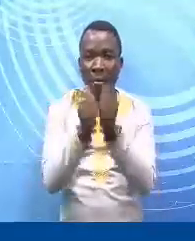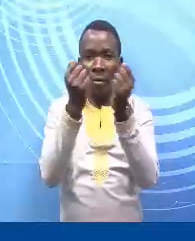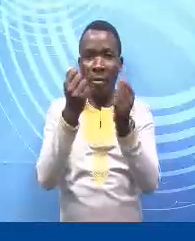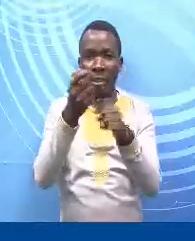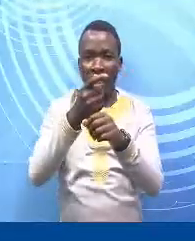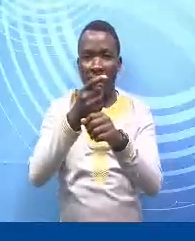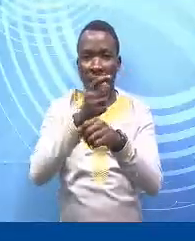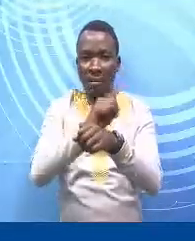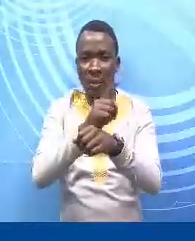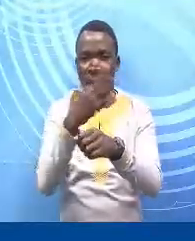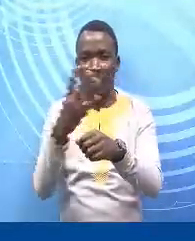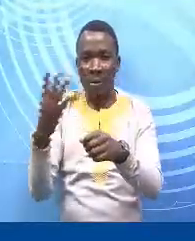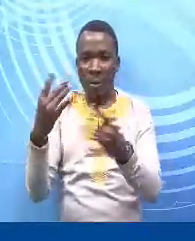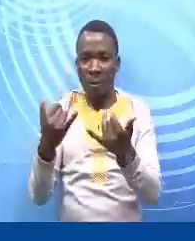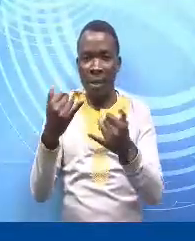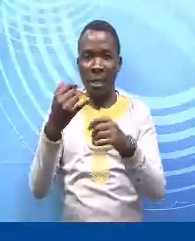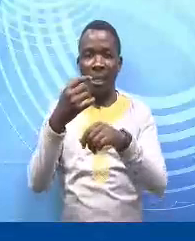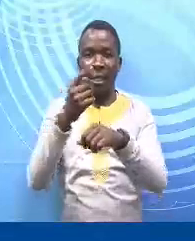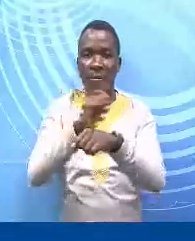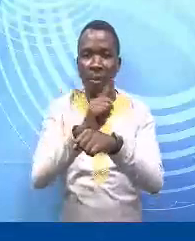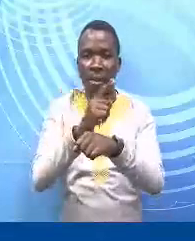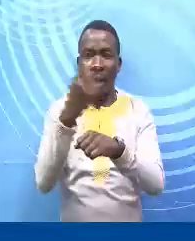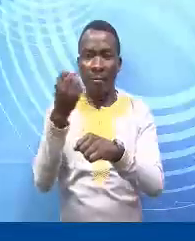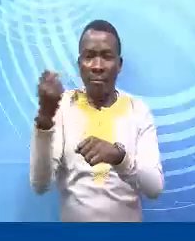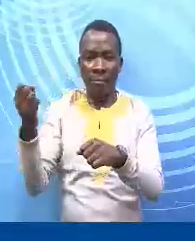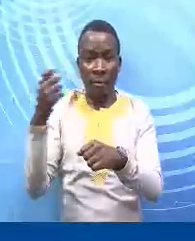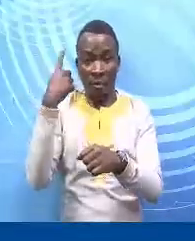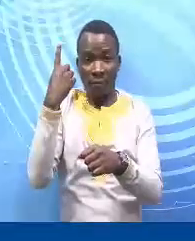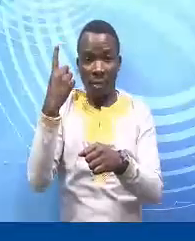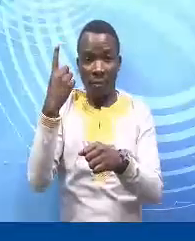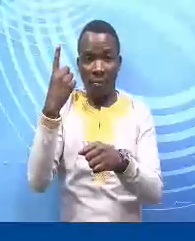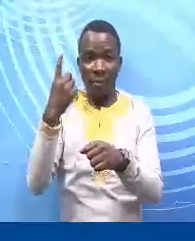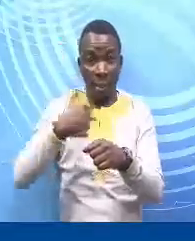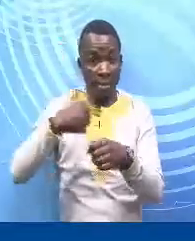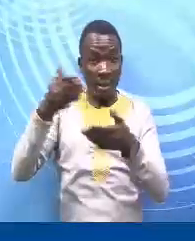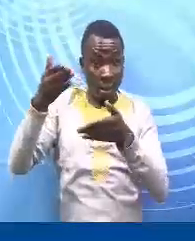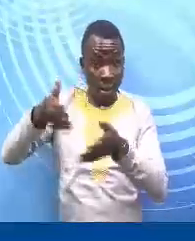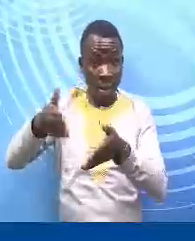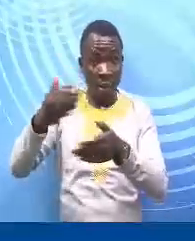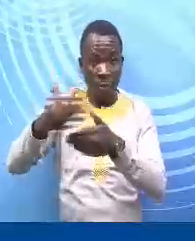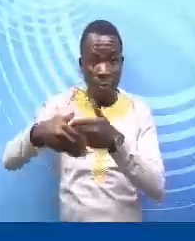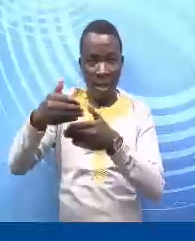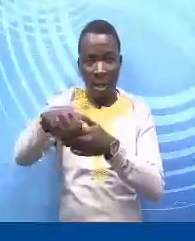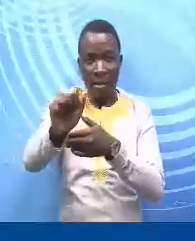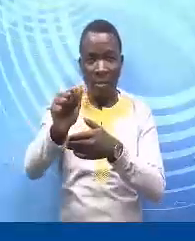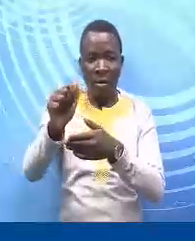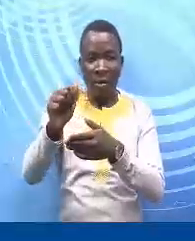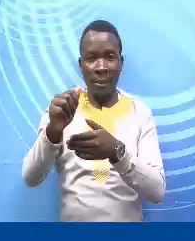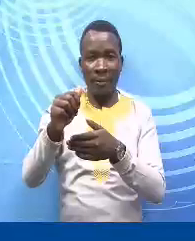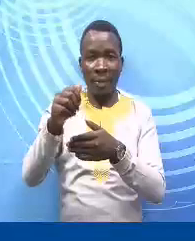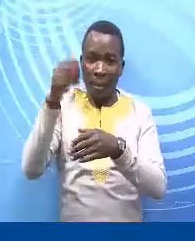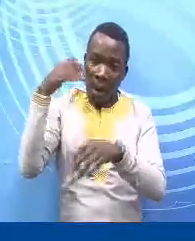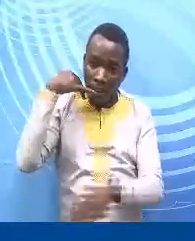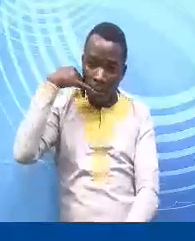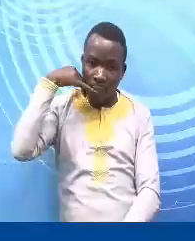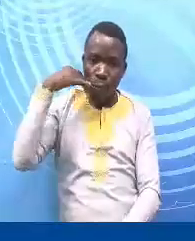n'iminota 44 ndo none ibaye na 55 nge nari nkwiye karakagare nari mbari inyuma baraziratinda cyane nebyeze ati bana zihamagaye pe